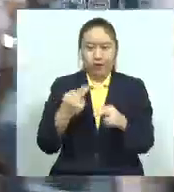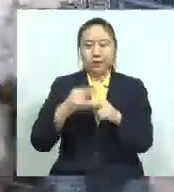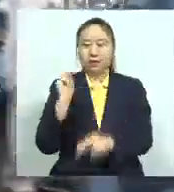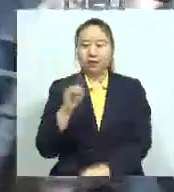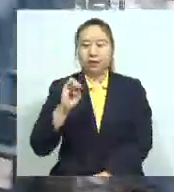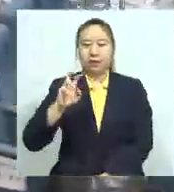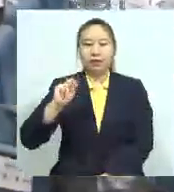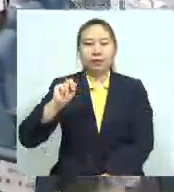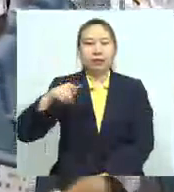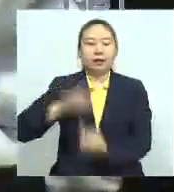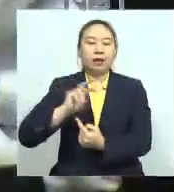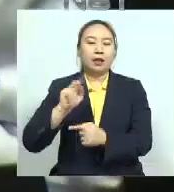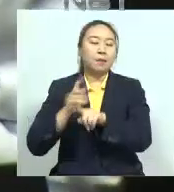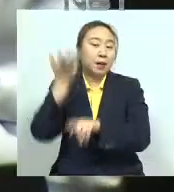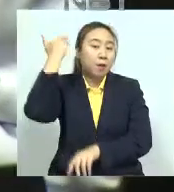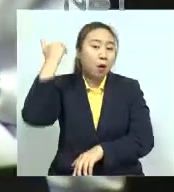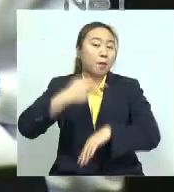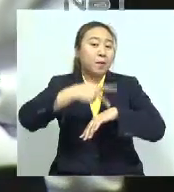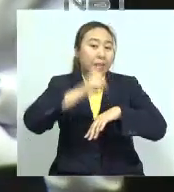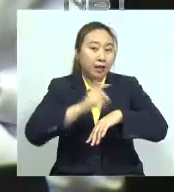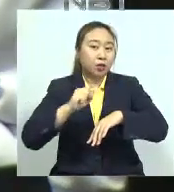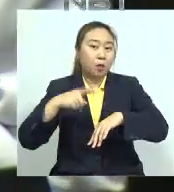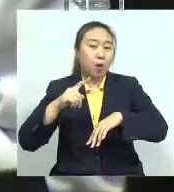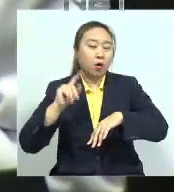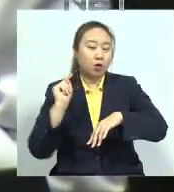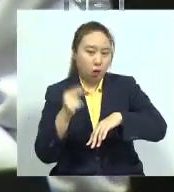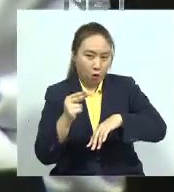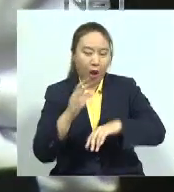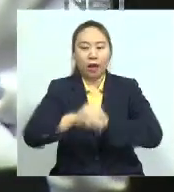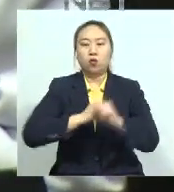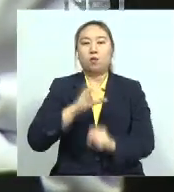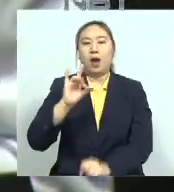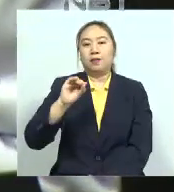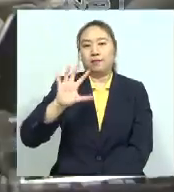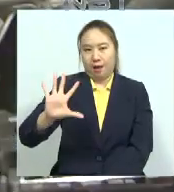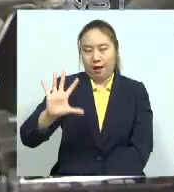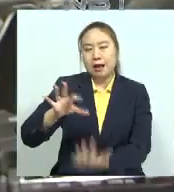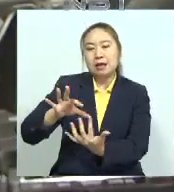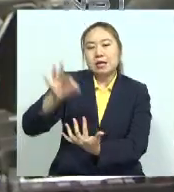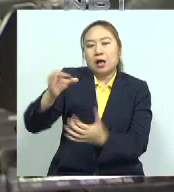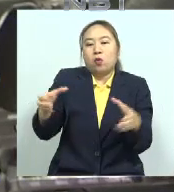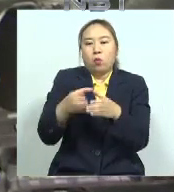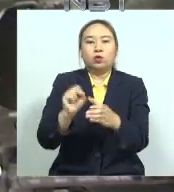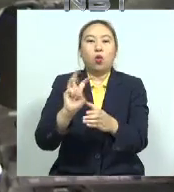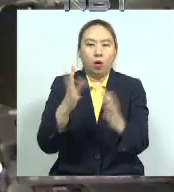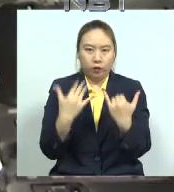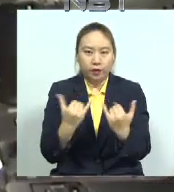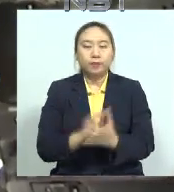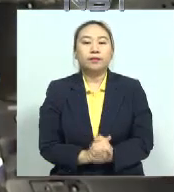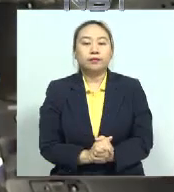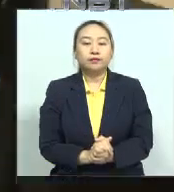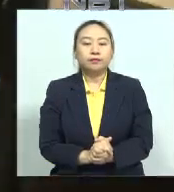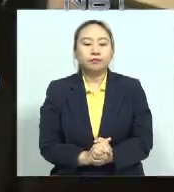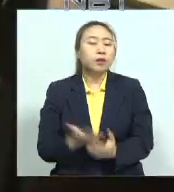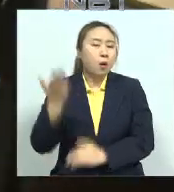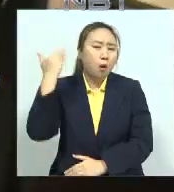อดีตประธานสภาปฏิรูปประเทศมีอายุ85ปีซึ่งได้รับเลือกให้เป็นสว.ชุดปัจจุบันด้วยก่อนหน้